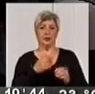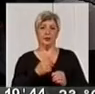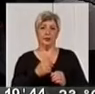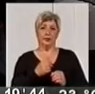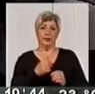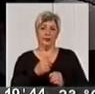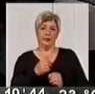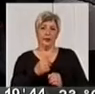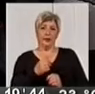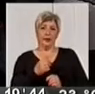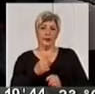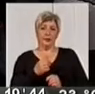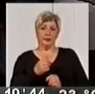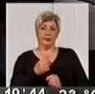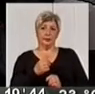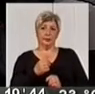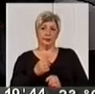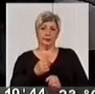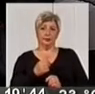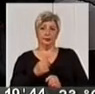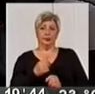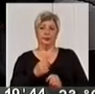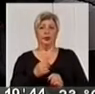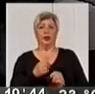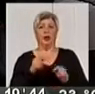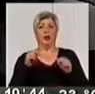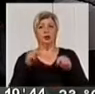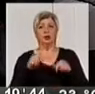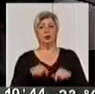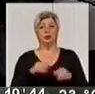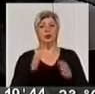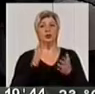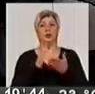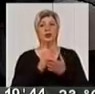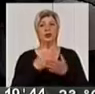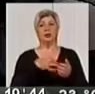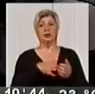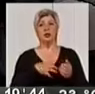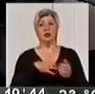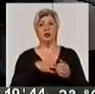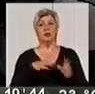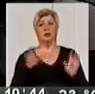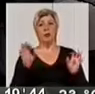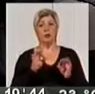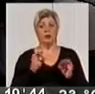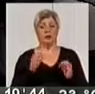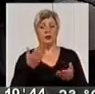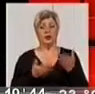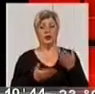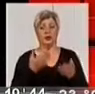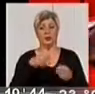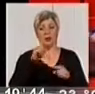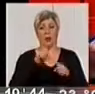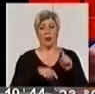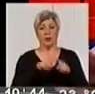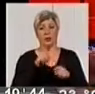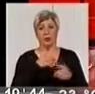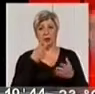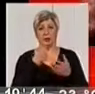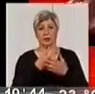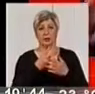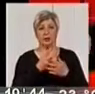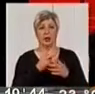контроль, безумовно, що в цьому плані ми не робимо. Тут є важливим моментом те, що якщо батьки дивляться, що щось викликає сумніви, так,